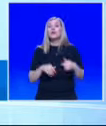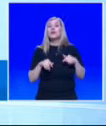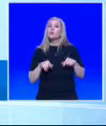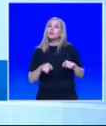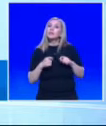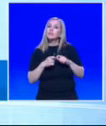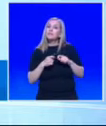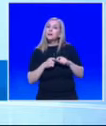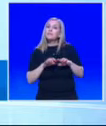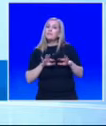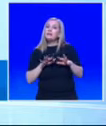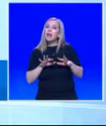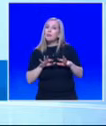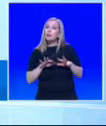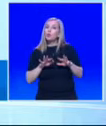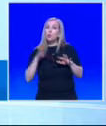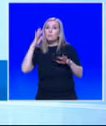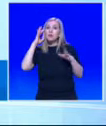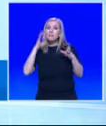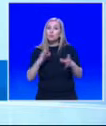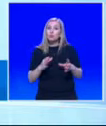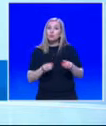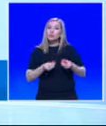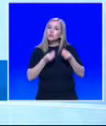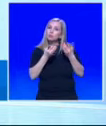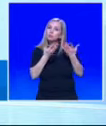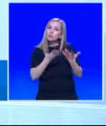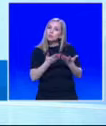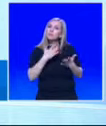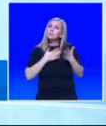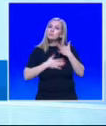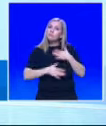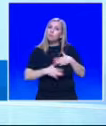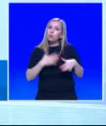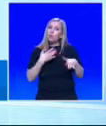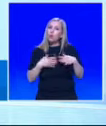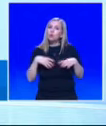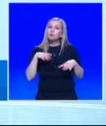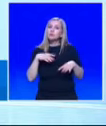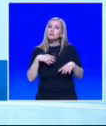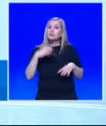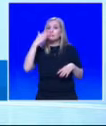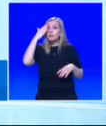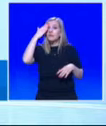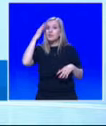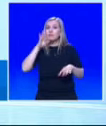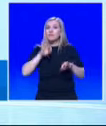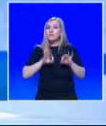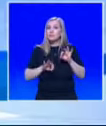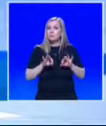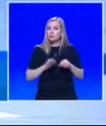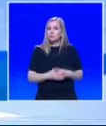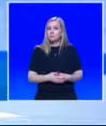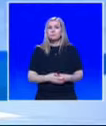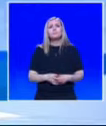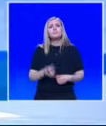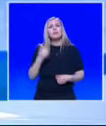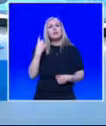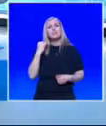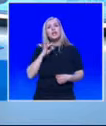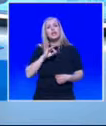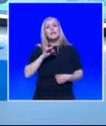правителство, служебно, което да осигури едни спокойни, справедливи избори. Това е смисъла на тези промени. Вчера Иляна Йотова,